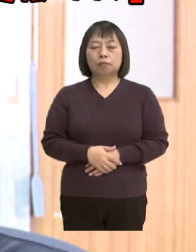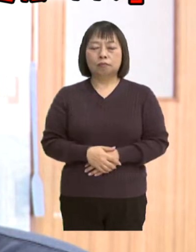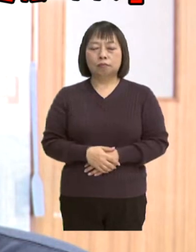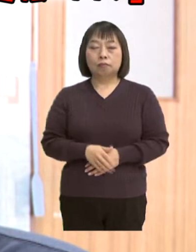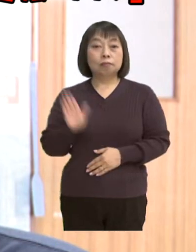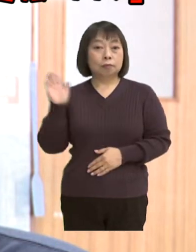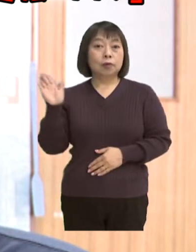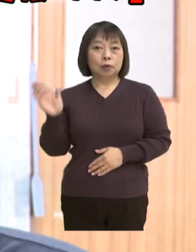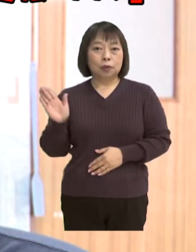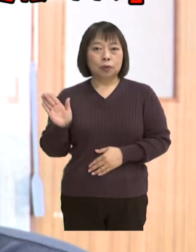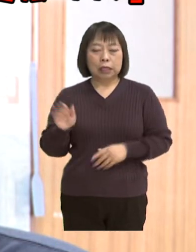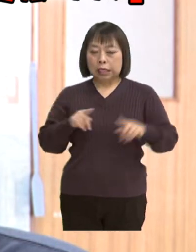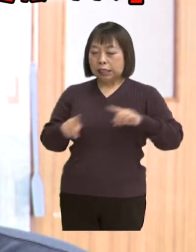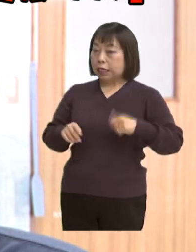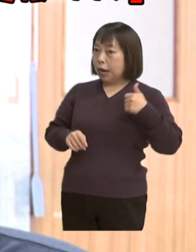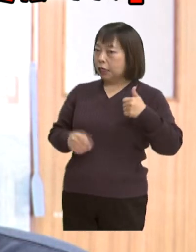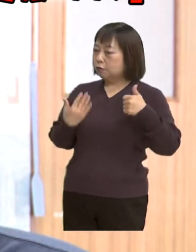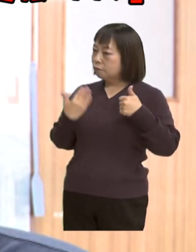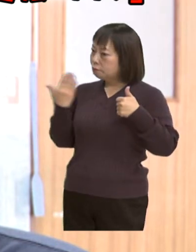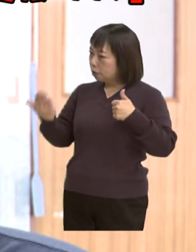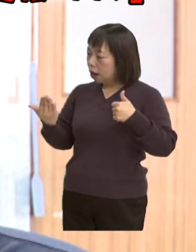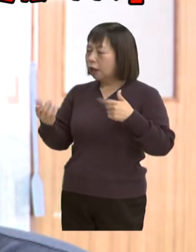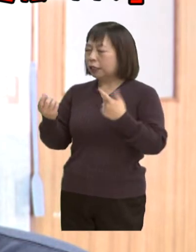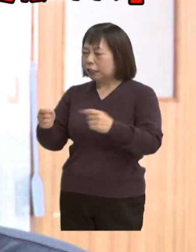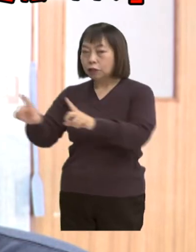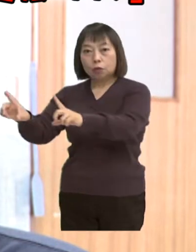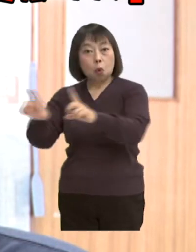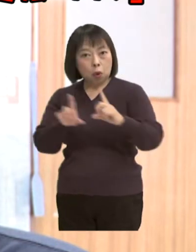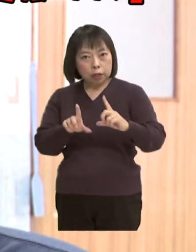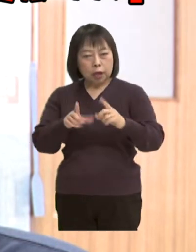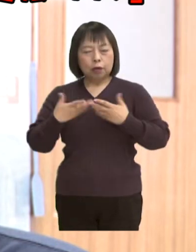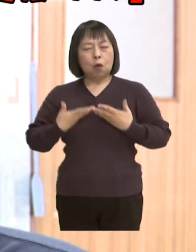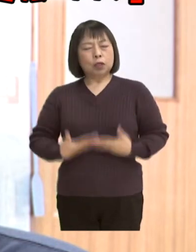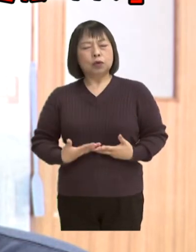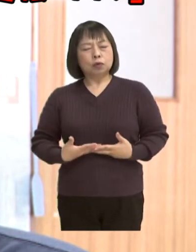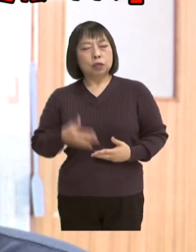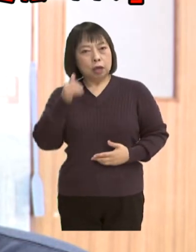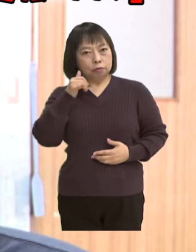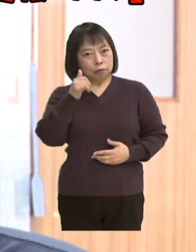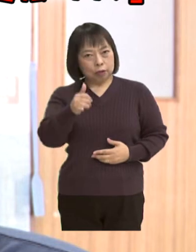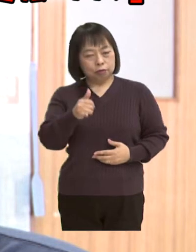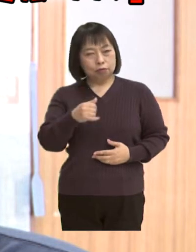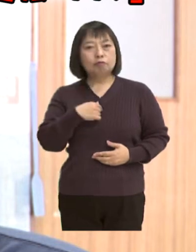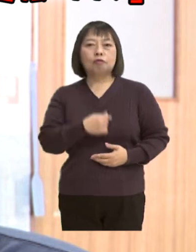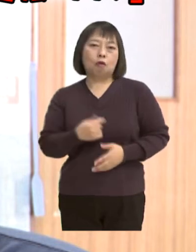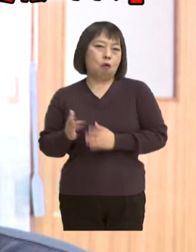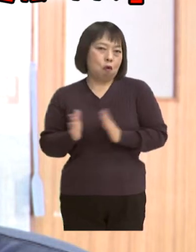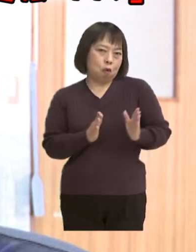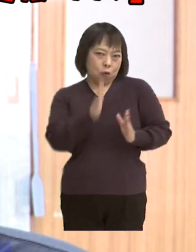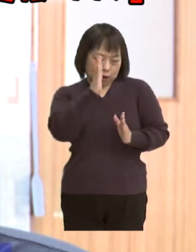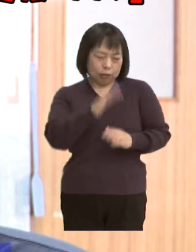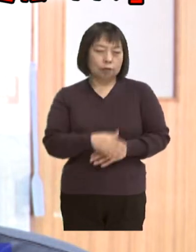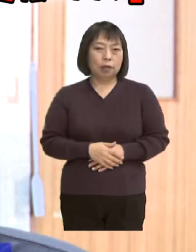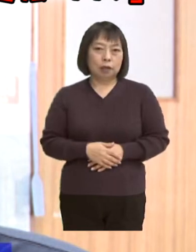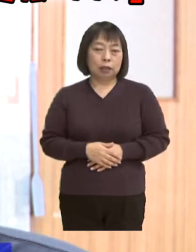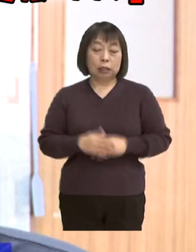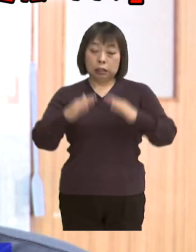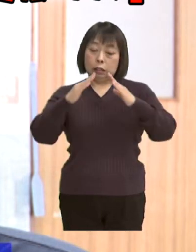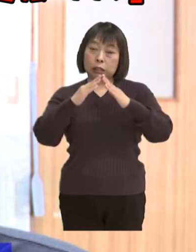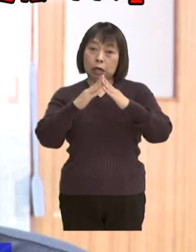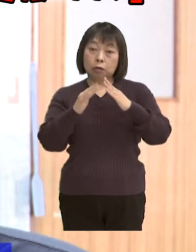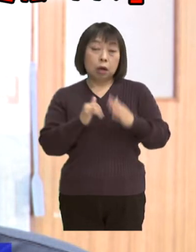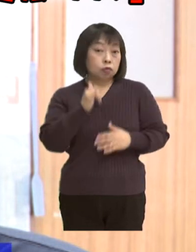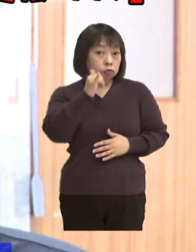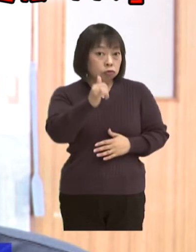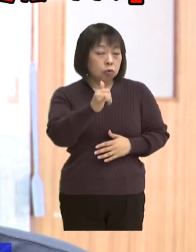このように指令員の問いかけにしっかりと答え、落ち着いて通報するように心がけてください。自宅からの通報